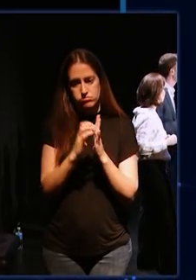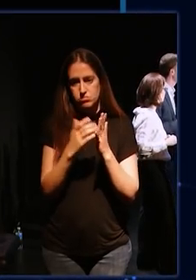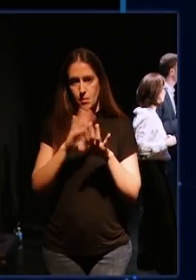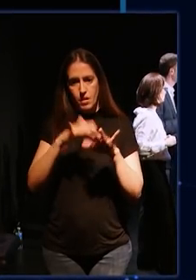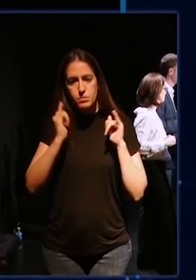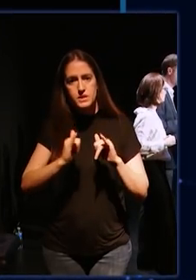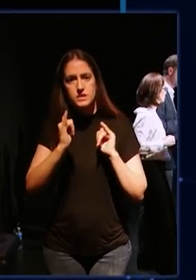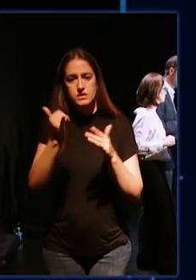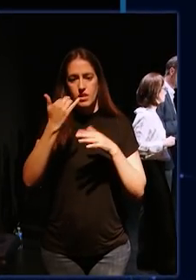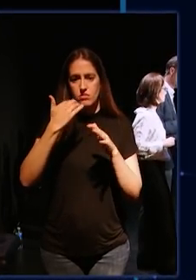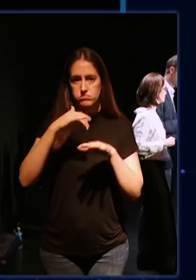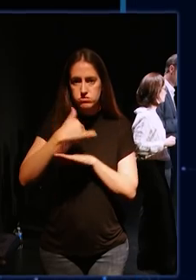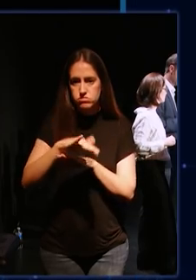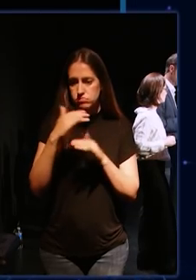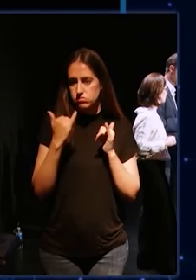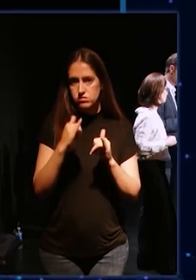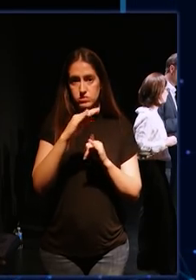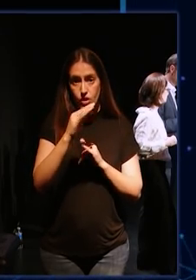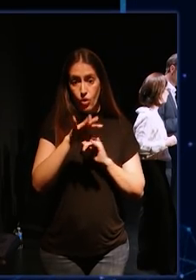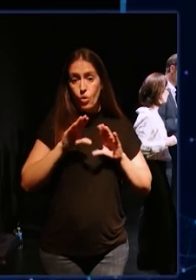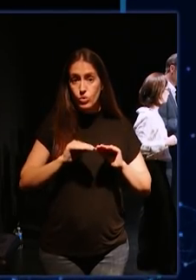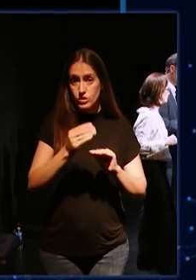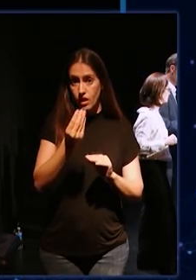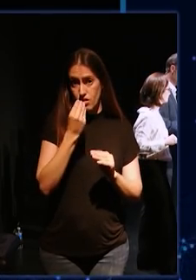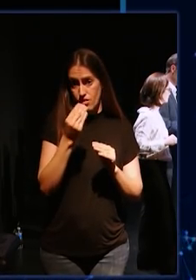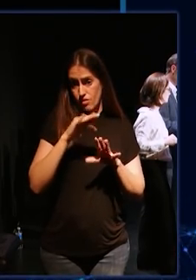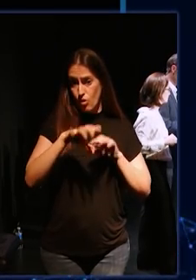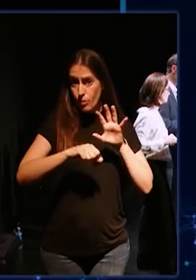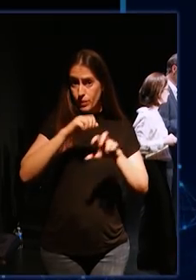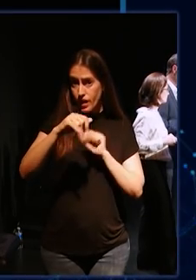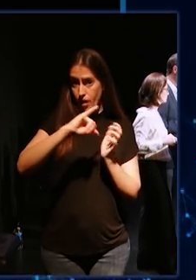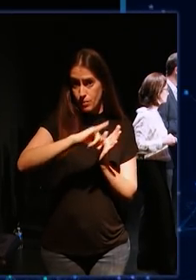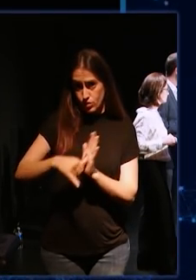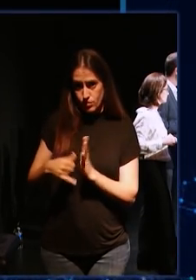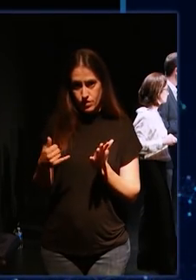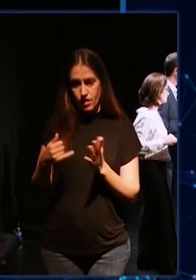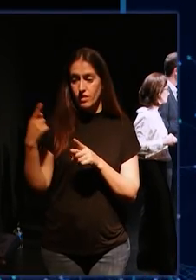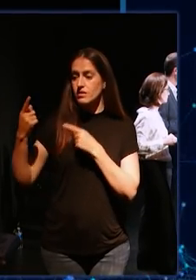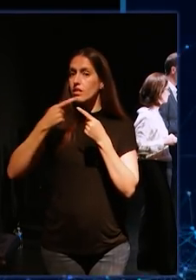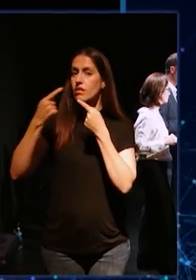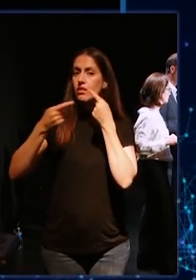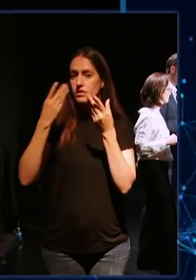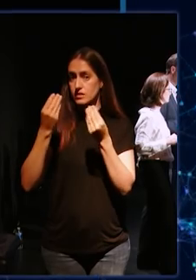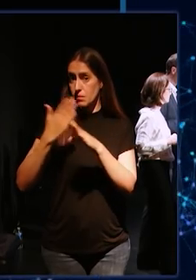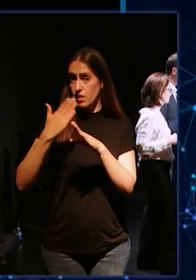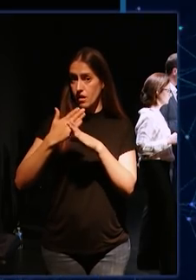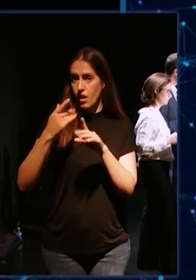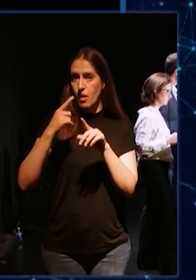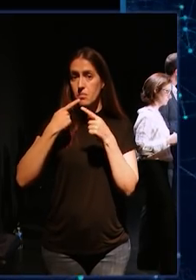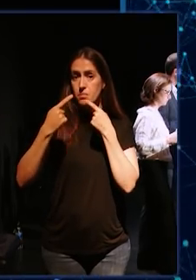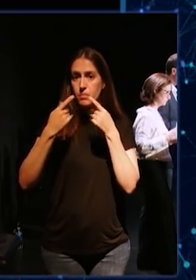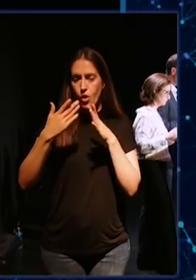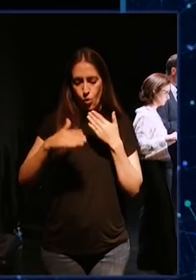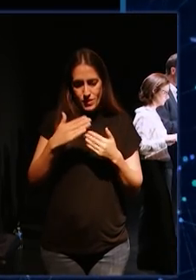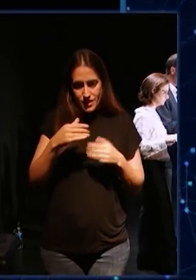vagin a fer consum de proximitat, que és una cosa que sempre se n'omple la boca, però comença per als comerços dels nostres